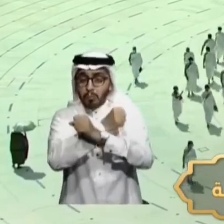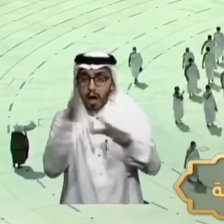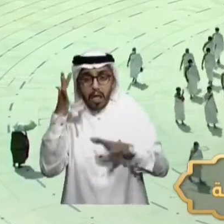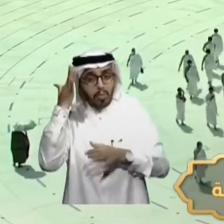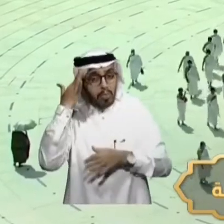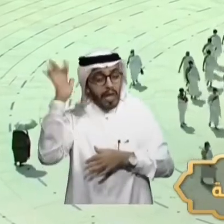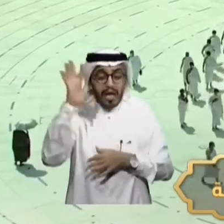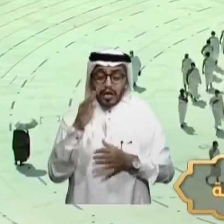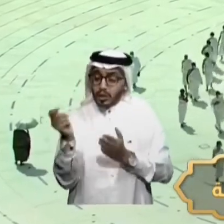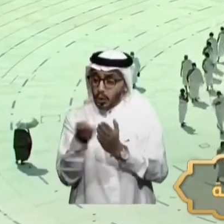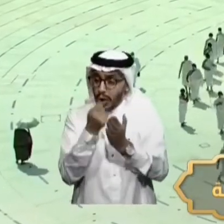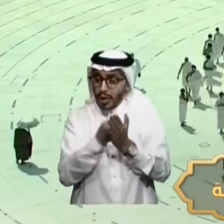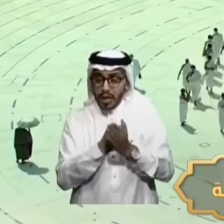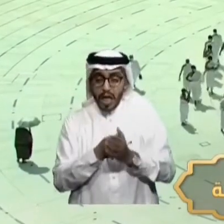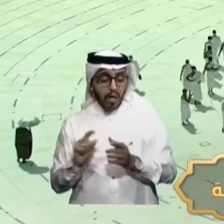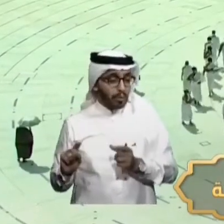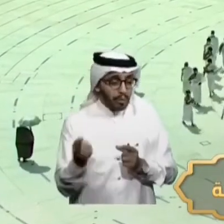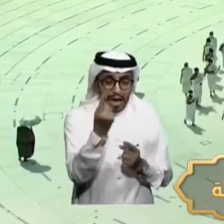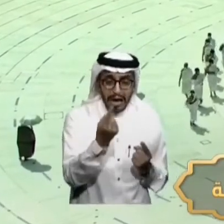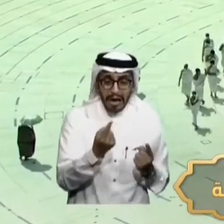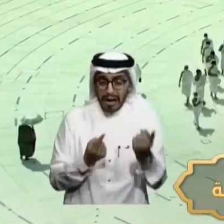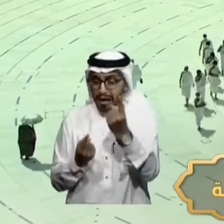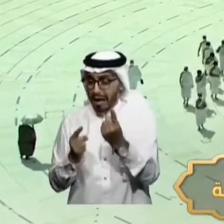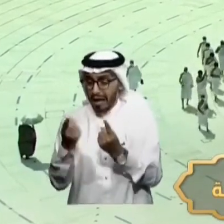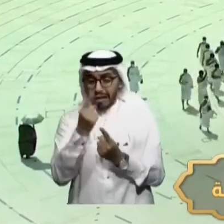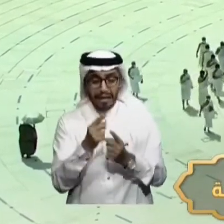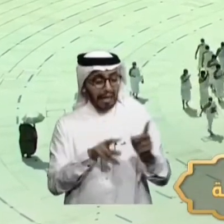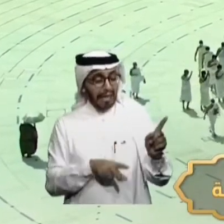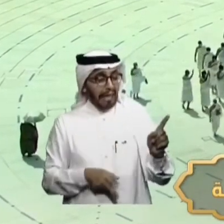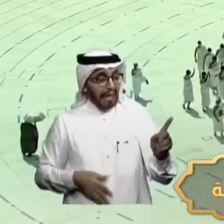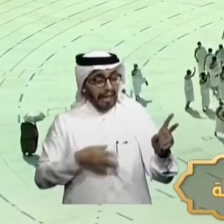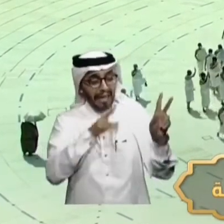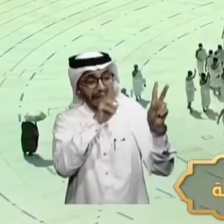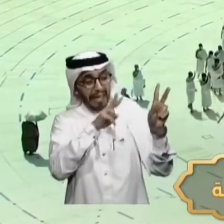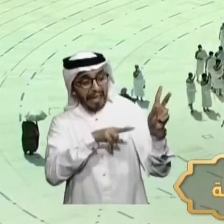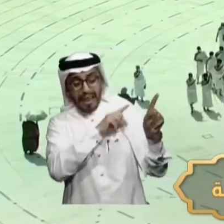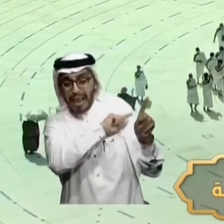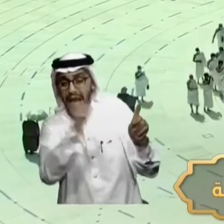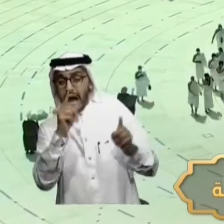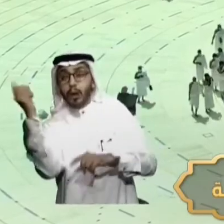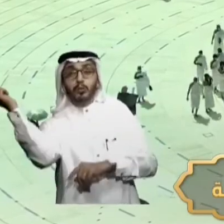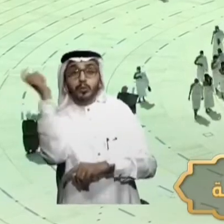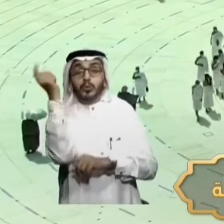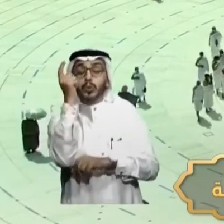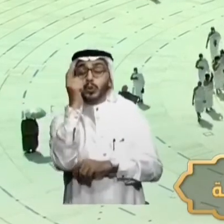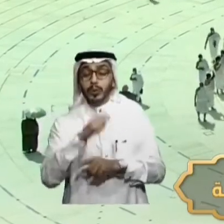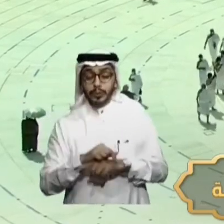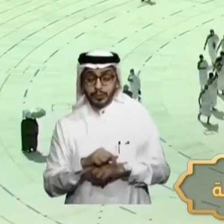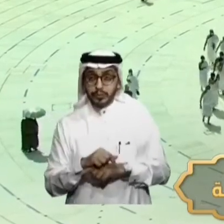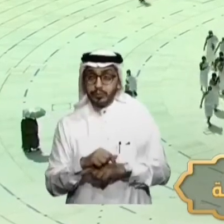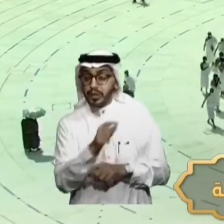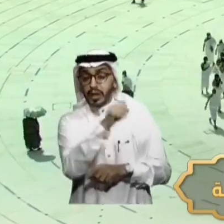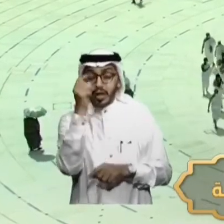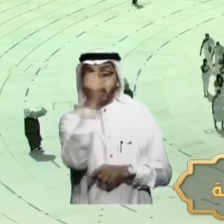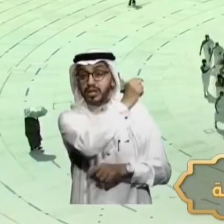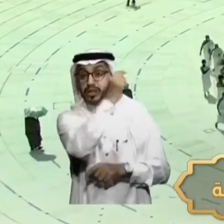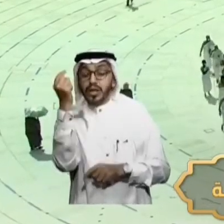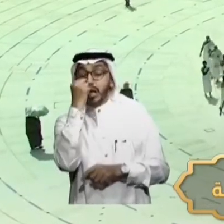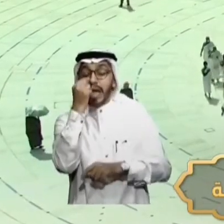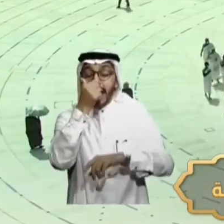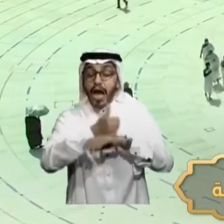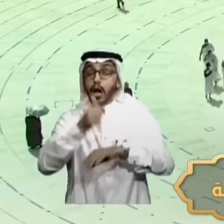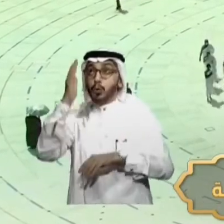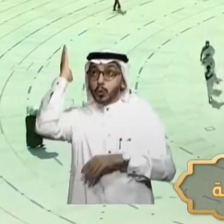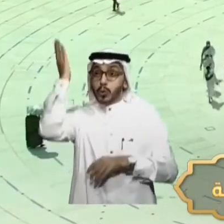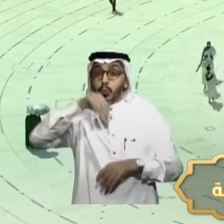التعبير توجيه الإهانات أو الاستهزاء من المقدسات والرموز الدينية، بل